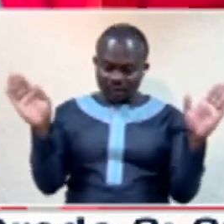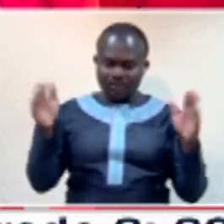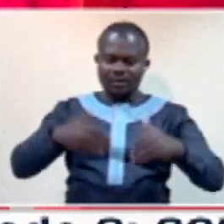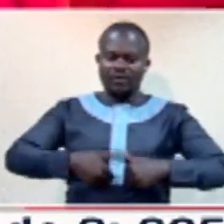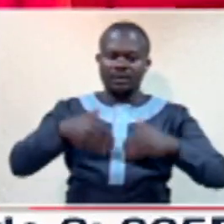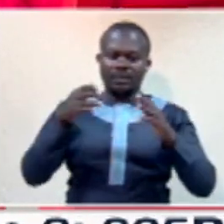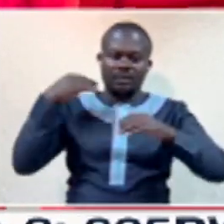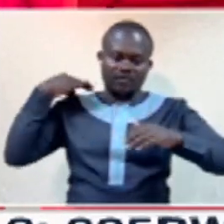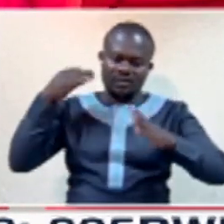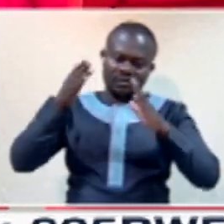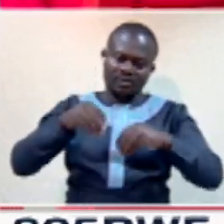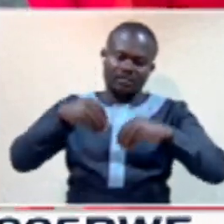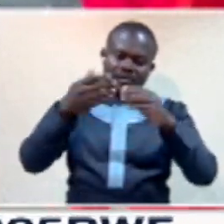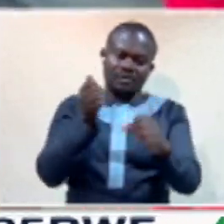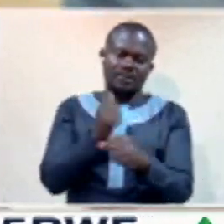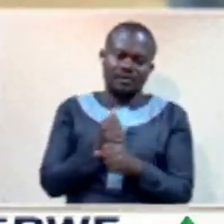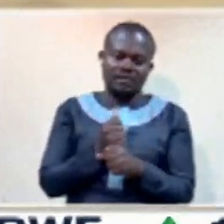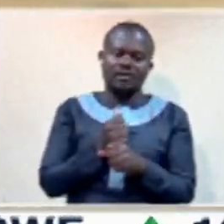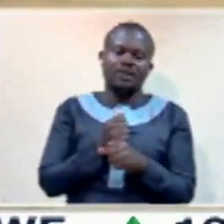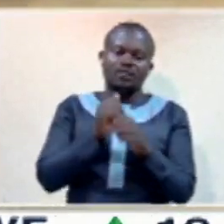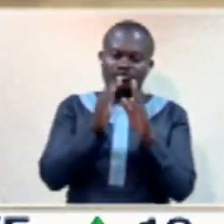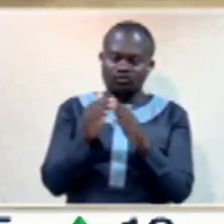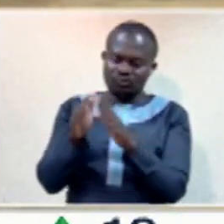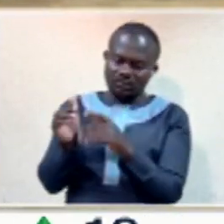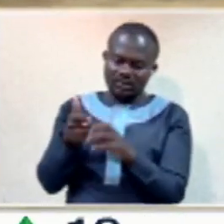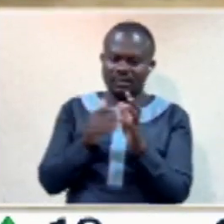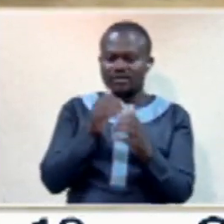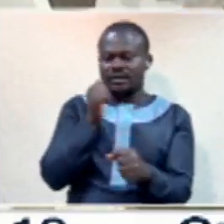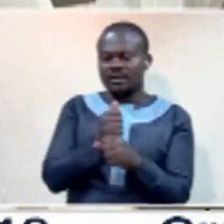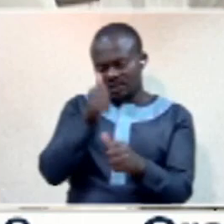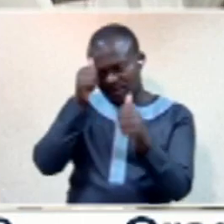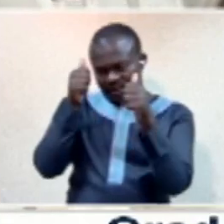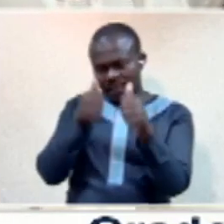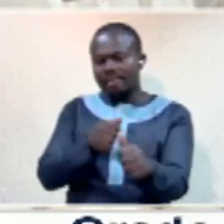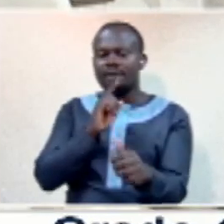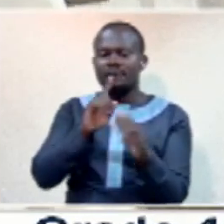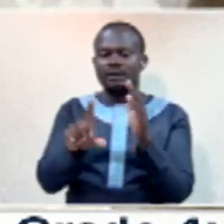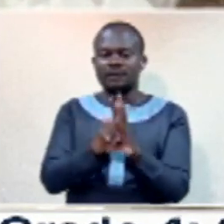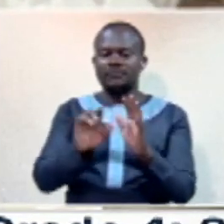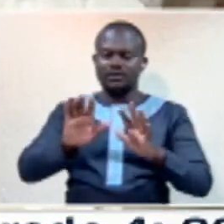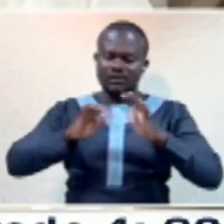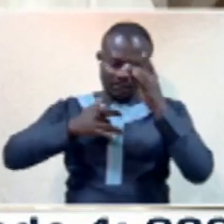urubyiruko rwakorera bushake rubitanga rubikora urugo ku rundi kandi bigakorwa hakurikizwa amabwiriza